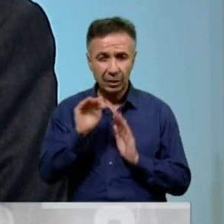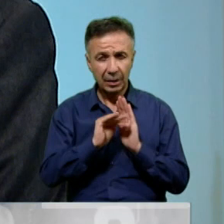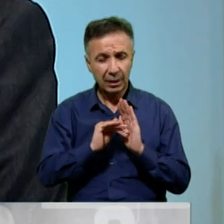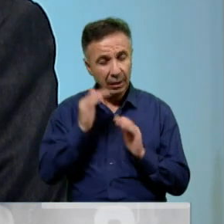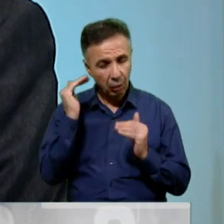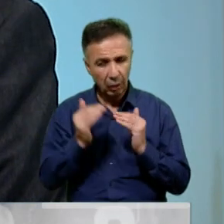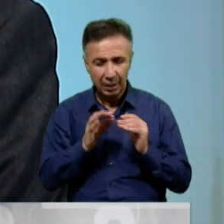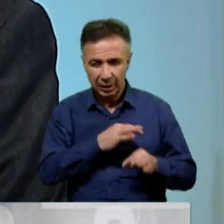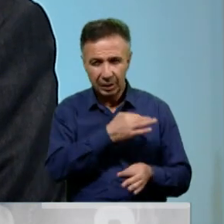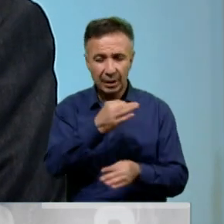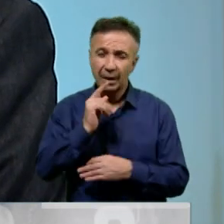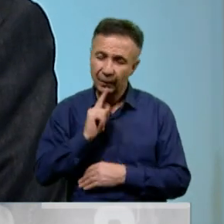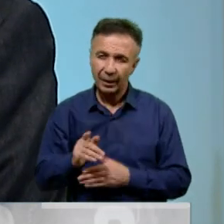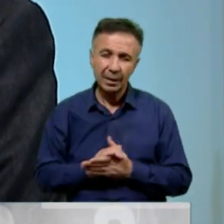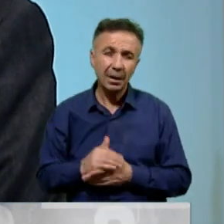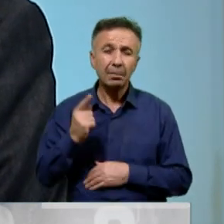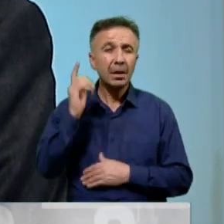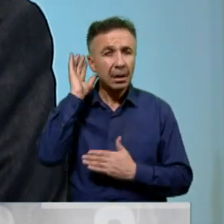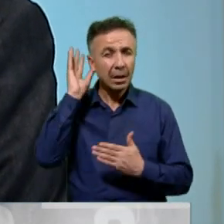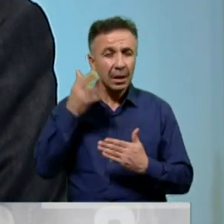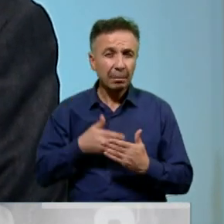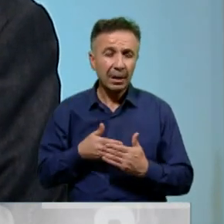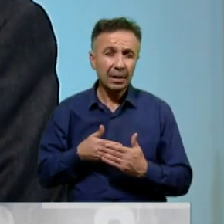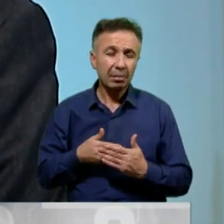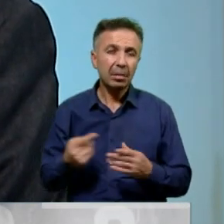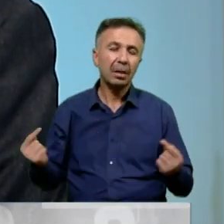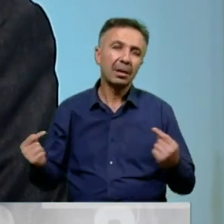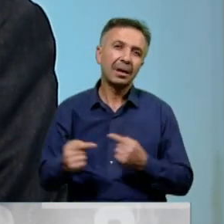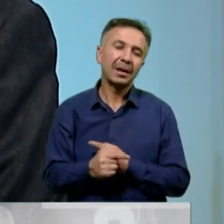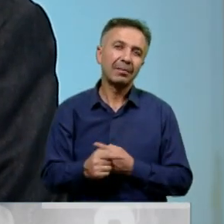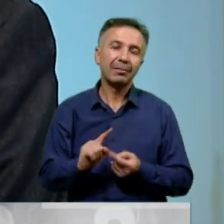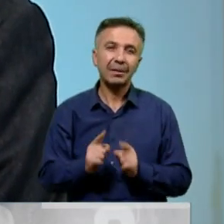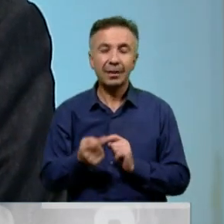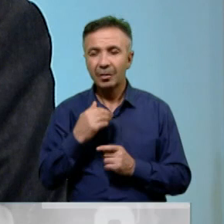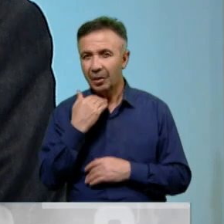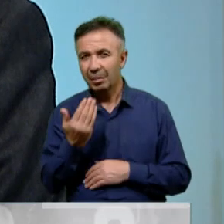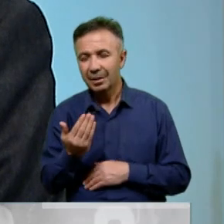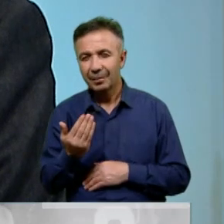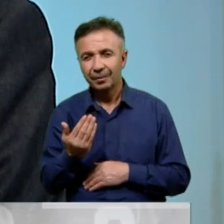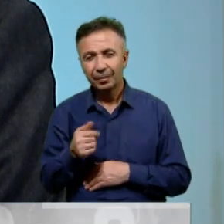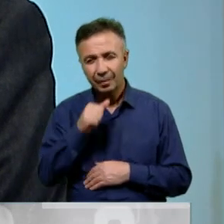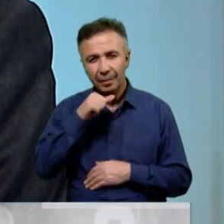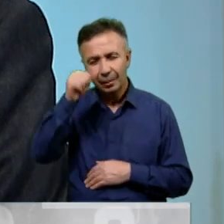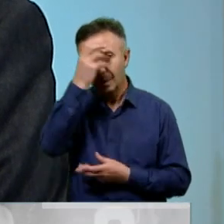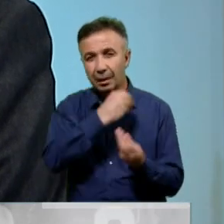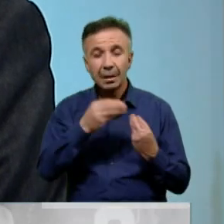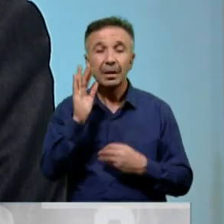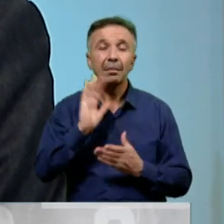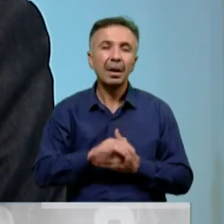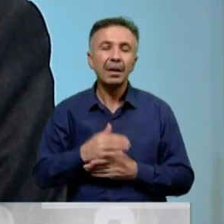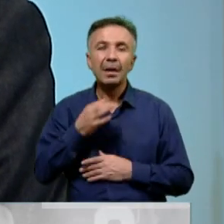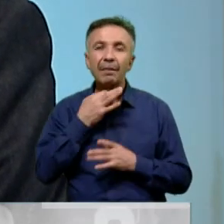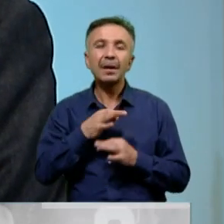taşıyan. Evet. Bir ibadet diğerine alternatif olamaz. Hacca gitmeyin, fakire